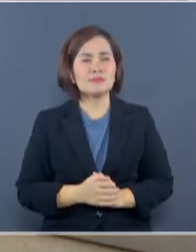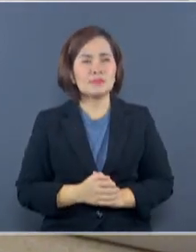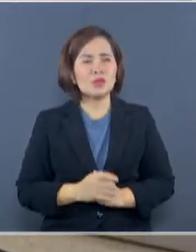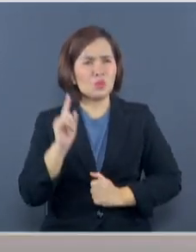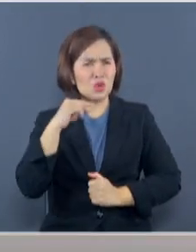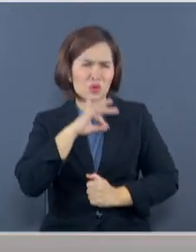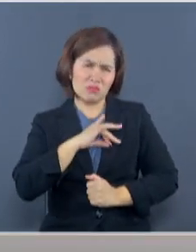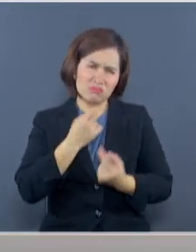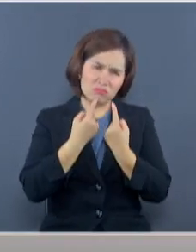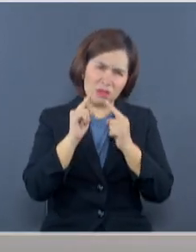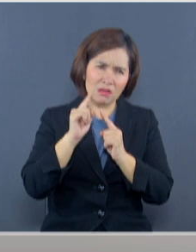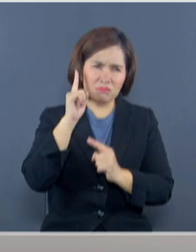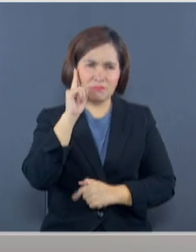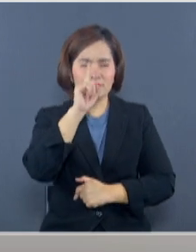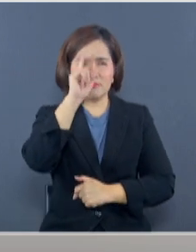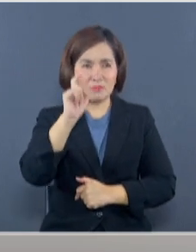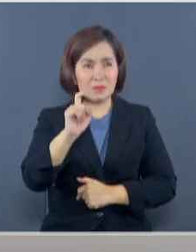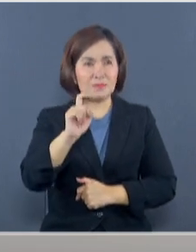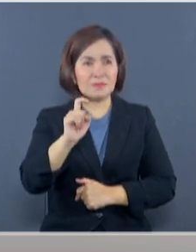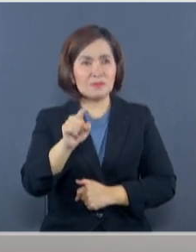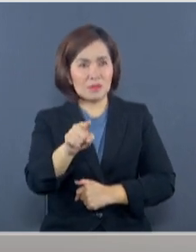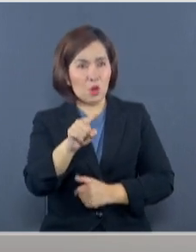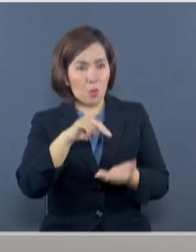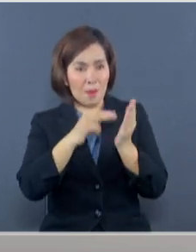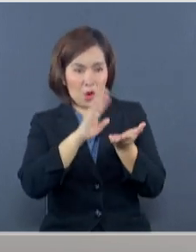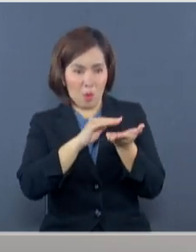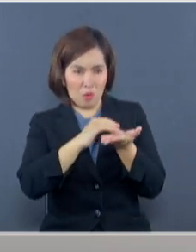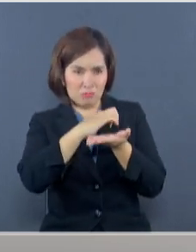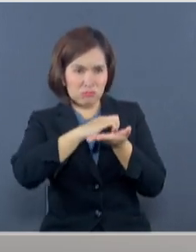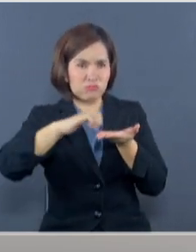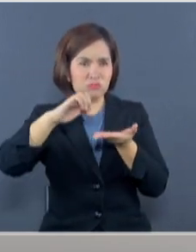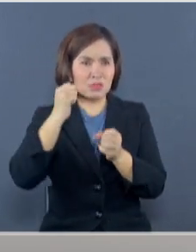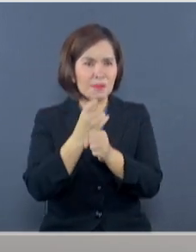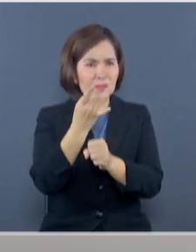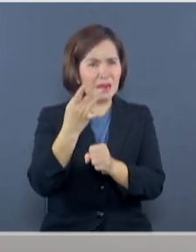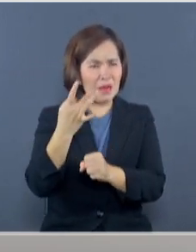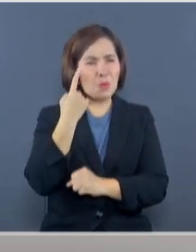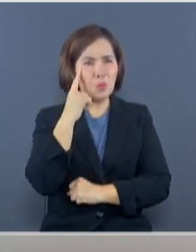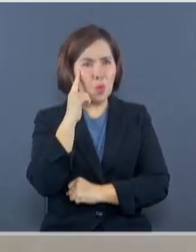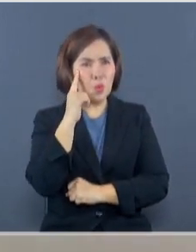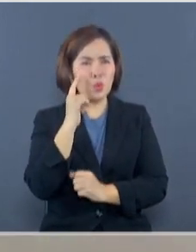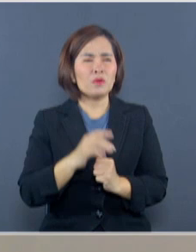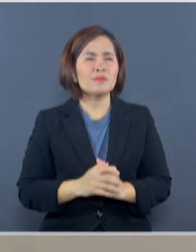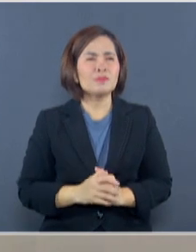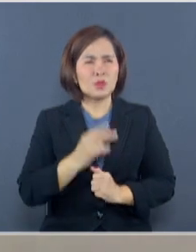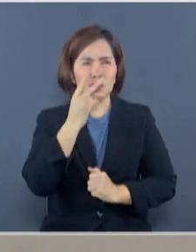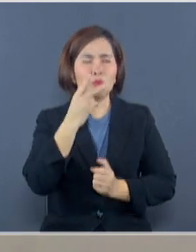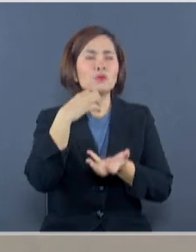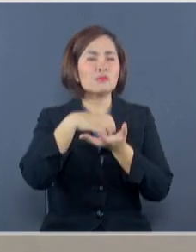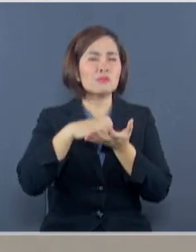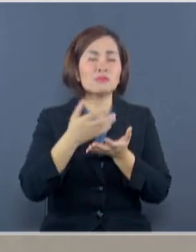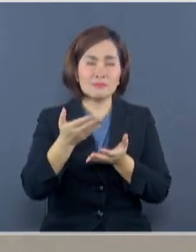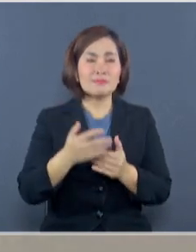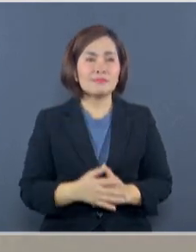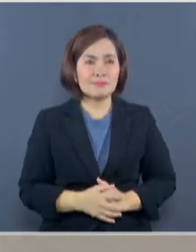แล้วเธอรู้สึกแปลกๆเริ่มเอะใจแล้วเฮ้ยเขาจะเอาข้อมูลส่วนตัวเราไปทำอะไรหรือไม่นะคะลองไปฟังเพิ่มเติมจากผู้เสียห